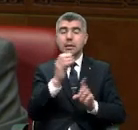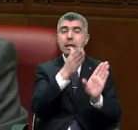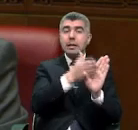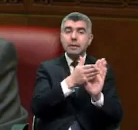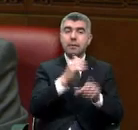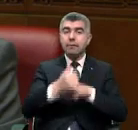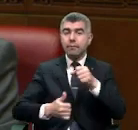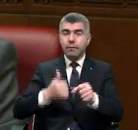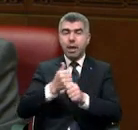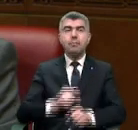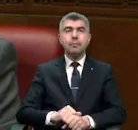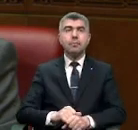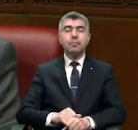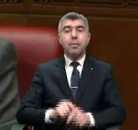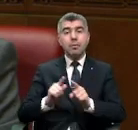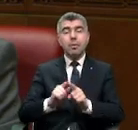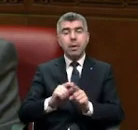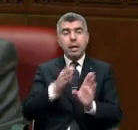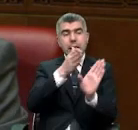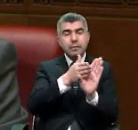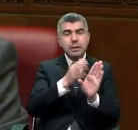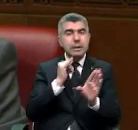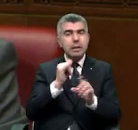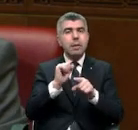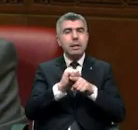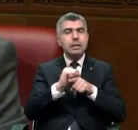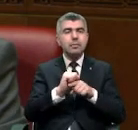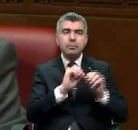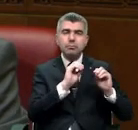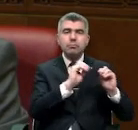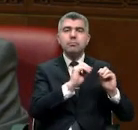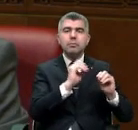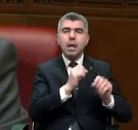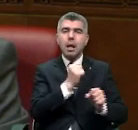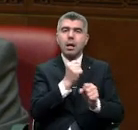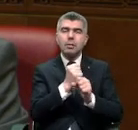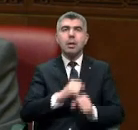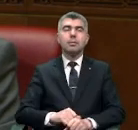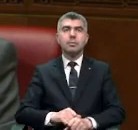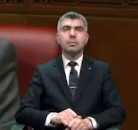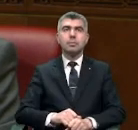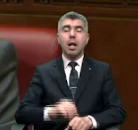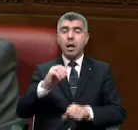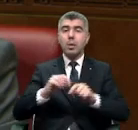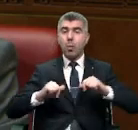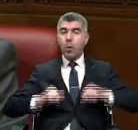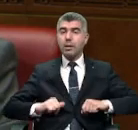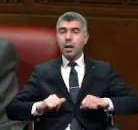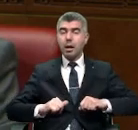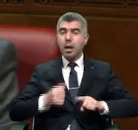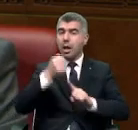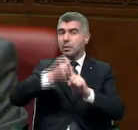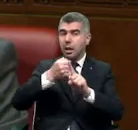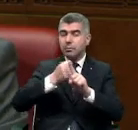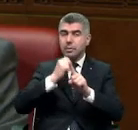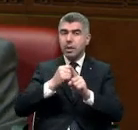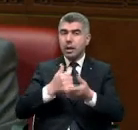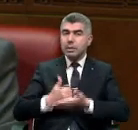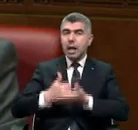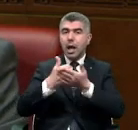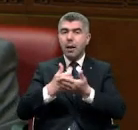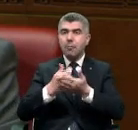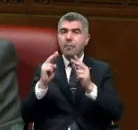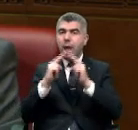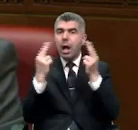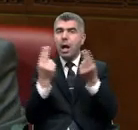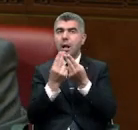نفسي في السنة، تعزيز قدرات المهنيين الصحيين عبر التكوين المستمر في الصحة النفسية للعاملين في مجال الصحة العقلية. وكذلك الوزارة كتعمل حاليا بدعم المنظمة